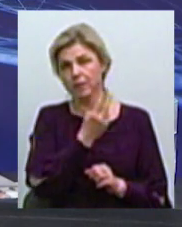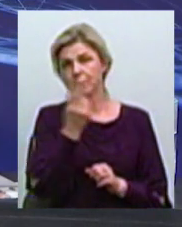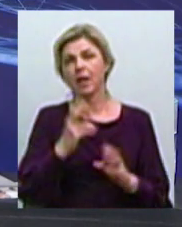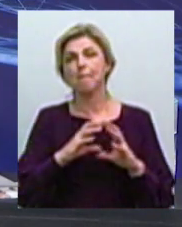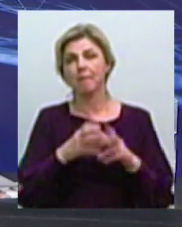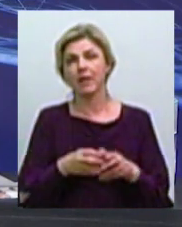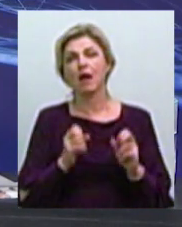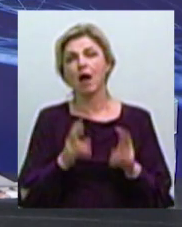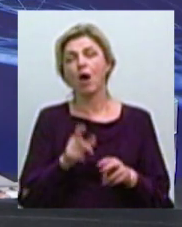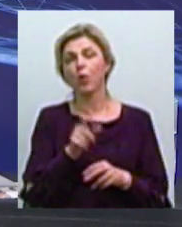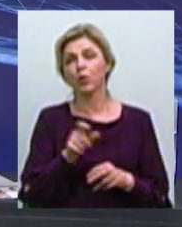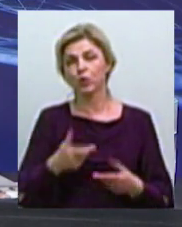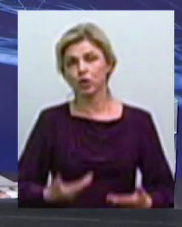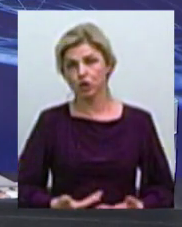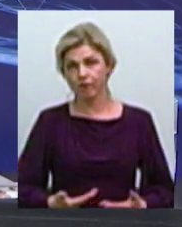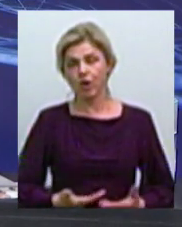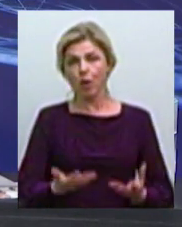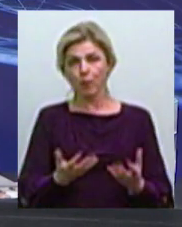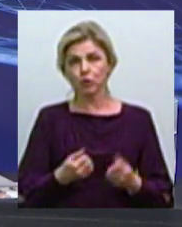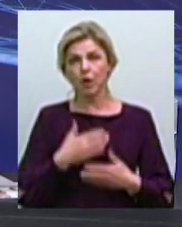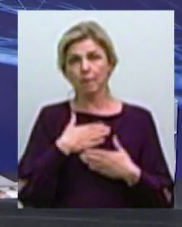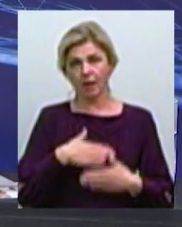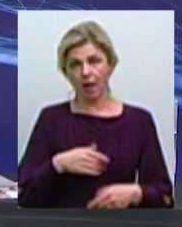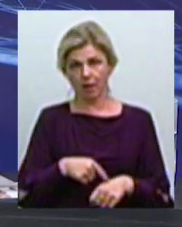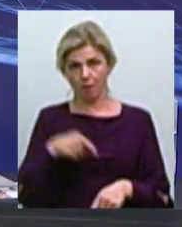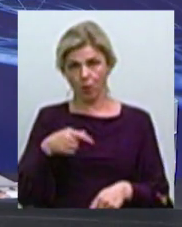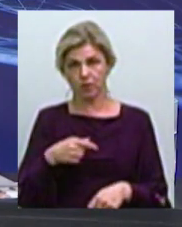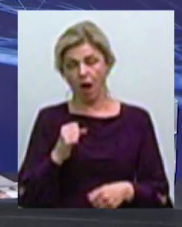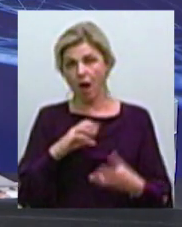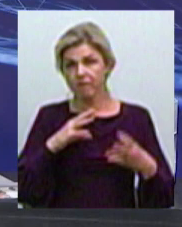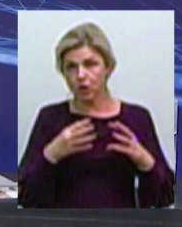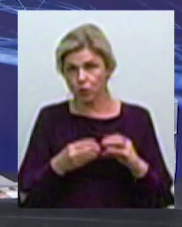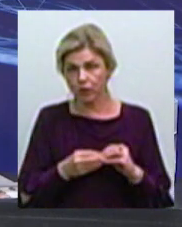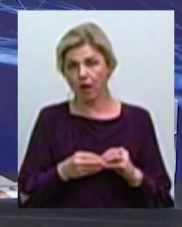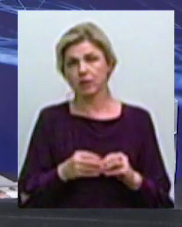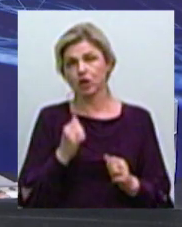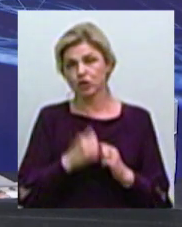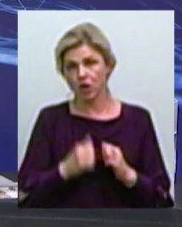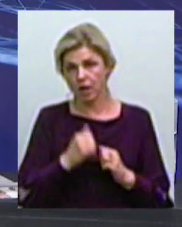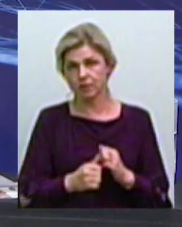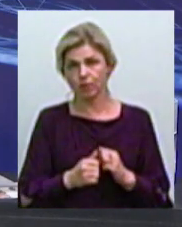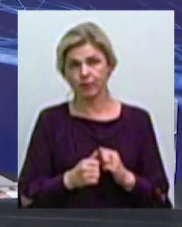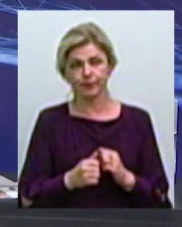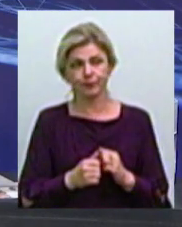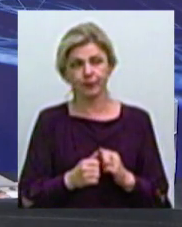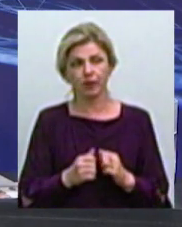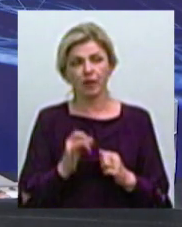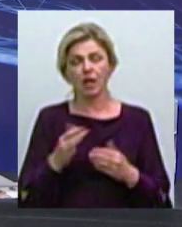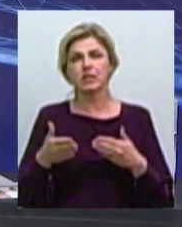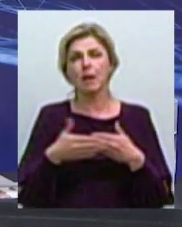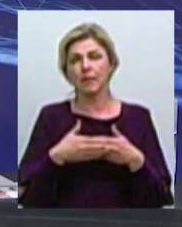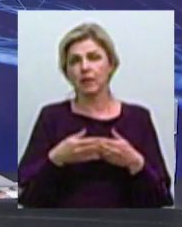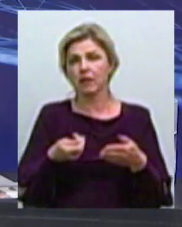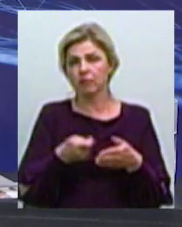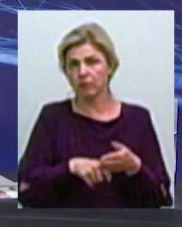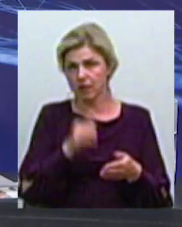люди живут, получить какие-то приятные эмоции. Вот. А в результате они часто вот содержат и в заперти их не выпускают,